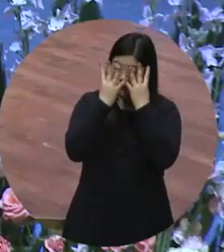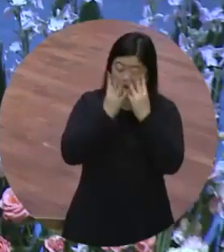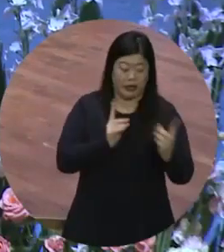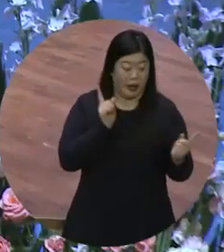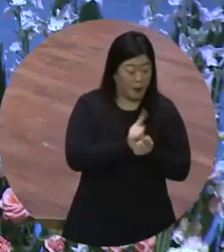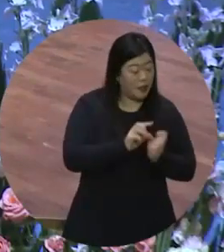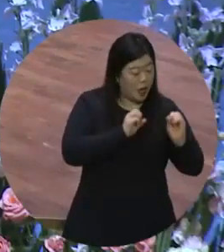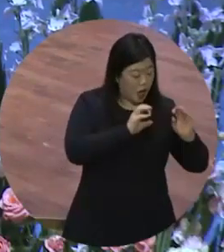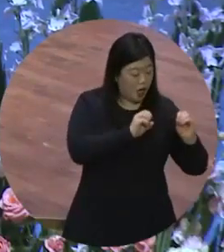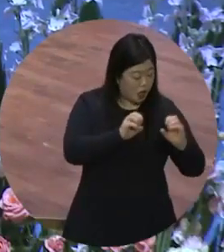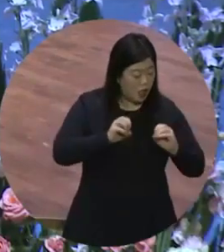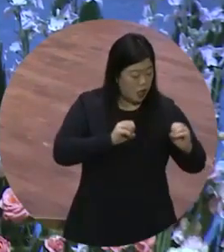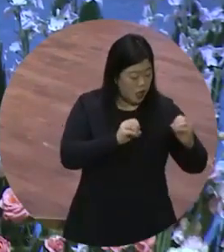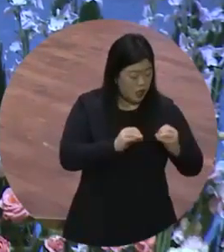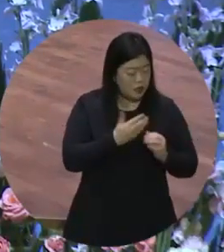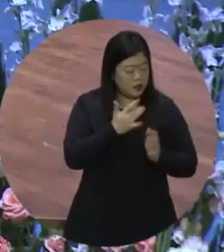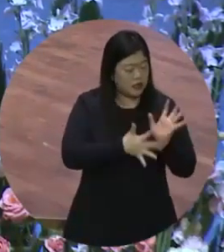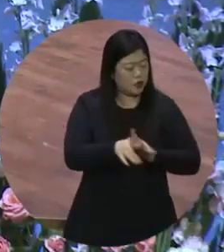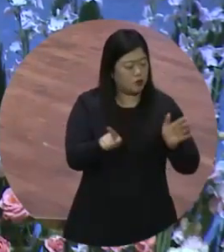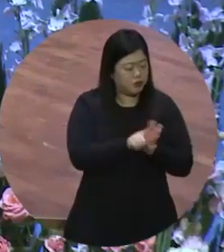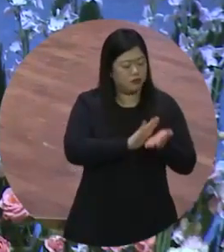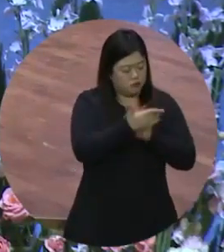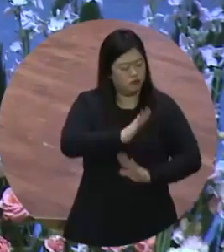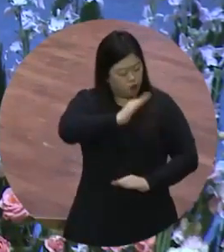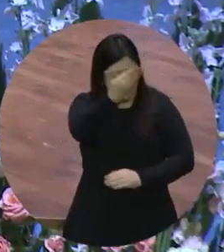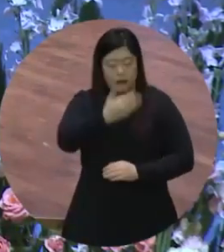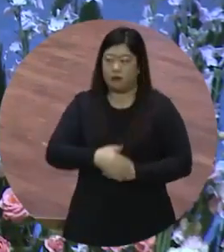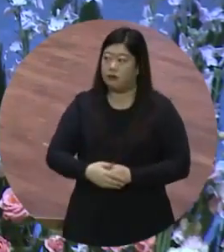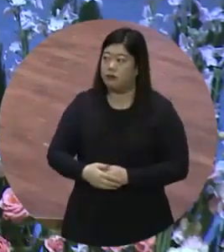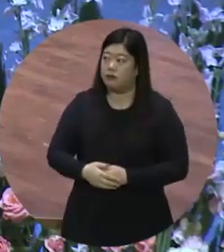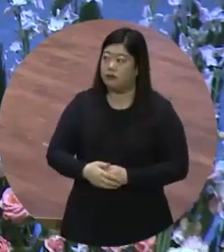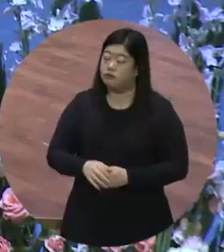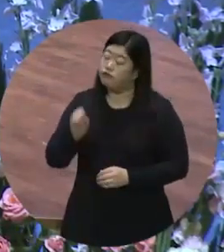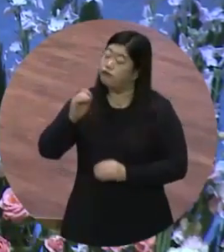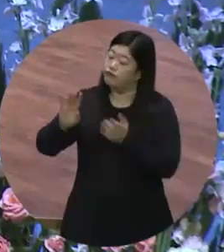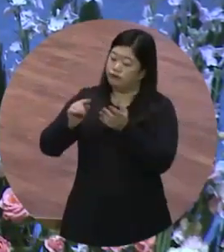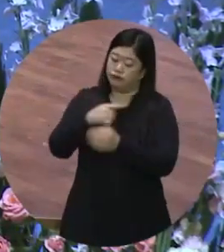싹 다 전도해가지고 다 예수 믿게 만들 거요. 이런 말을 한 거요.